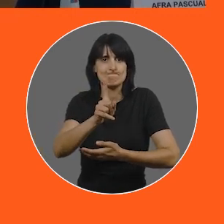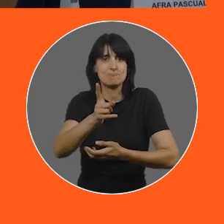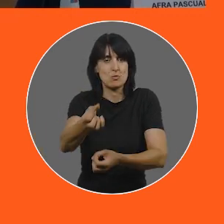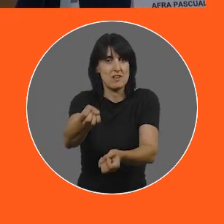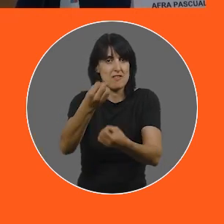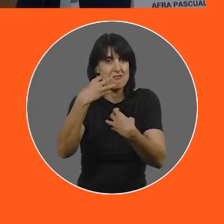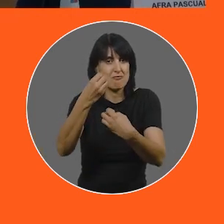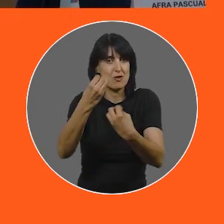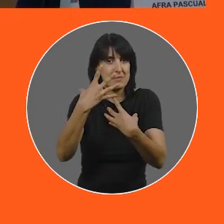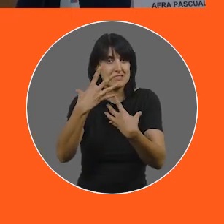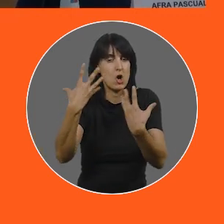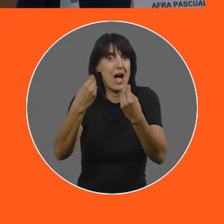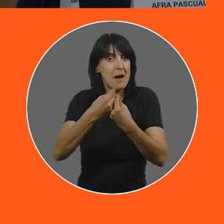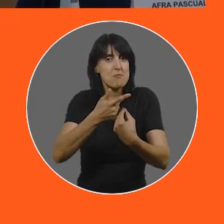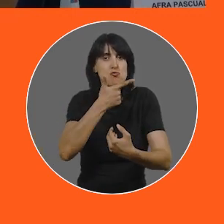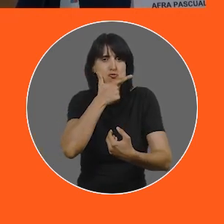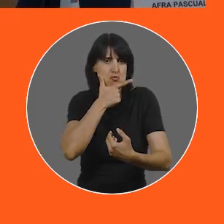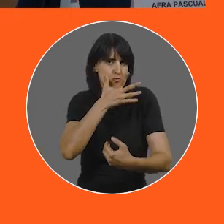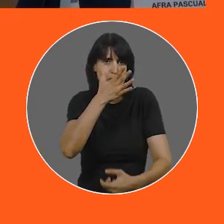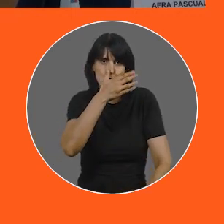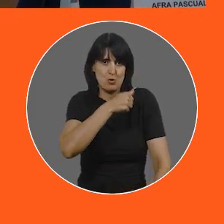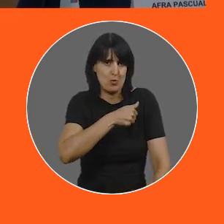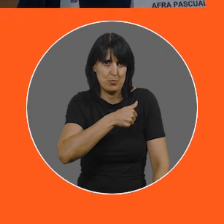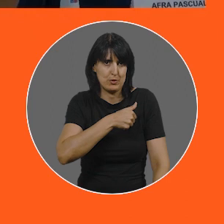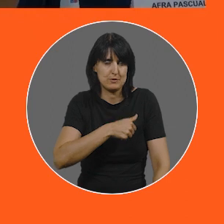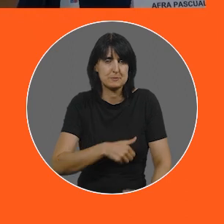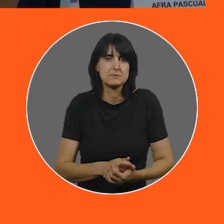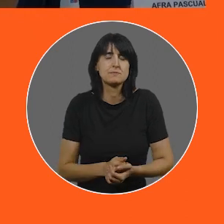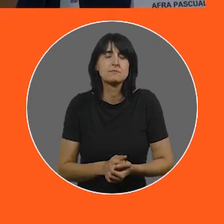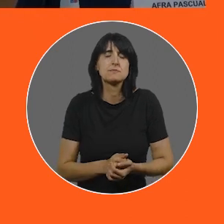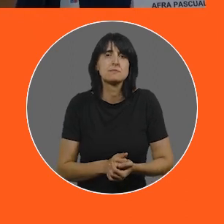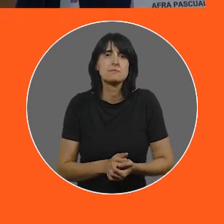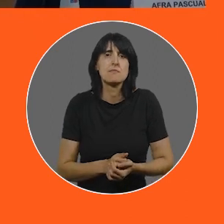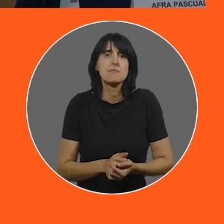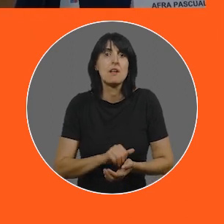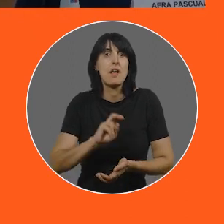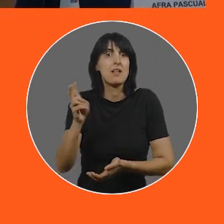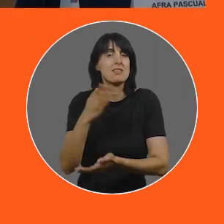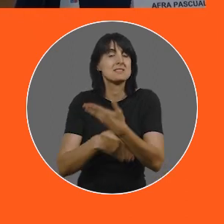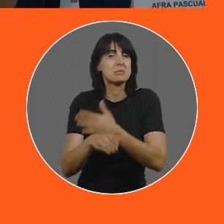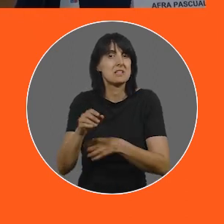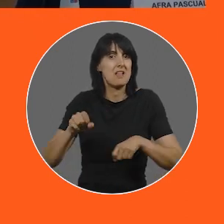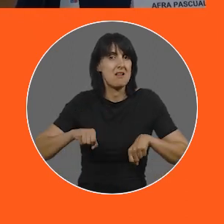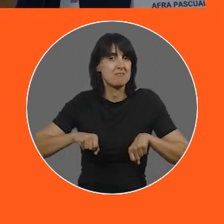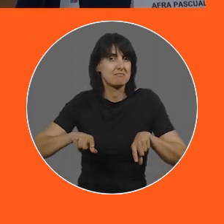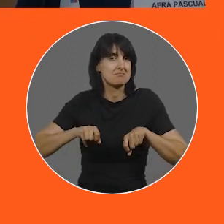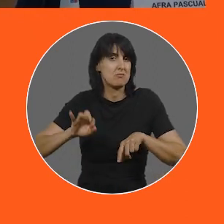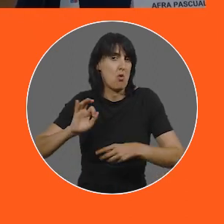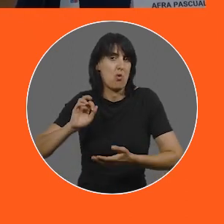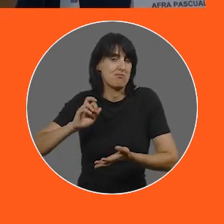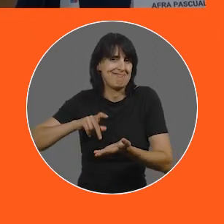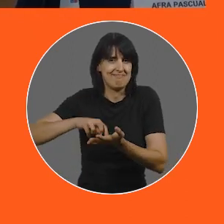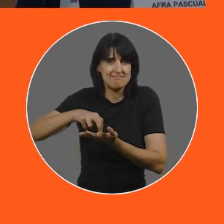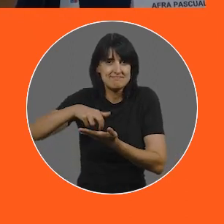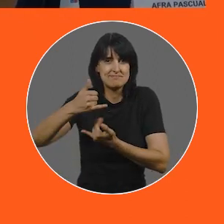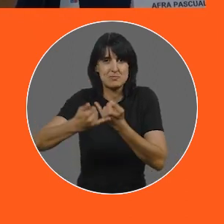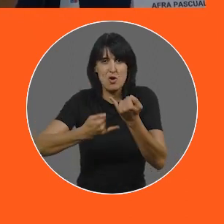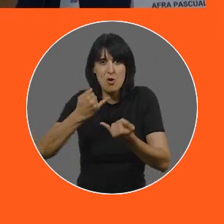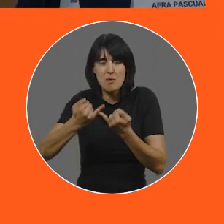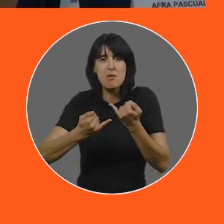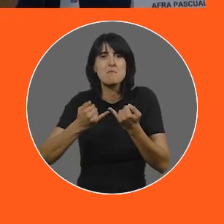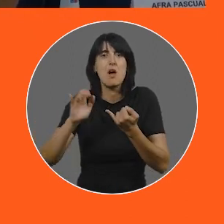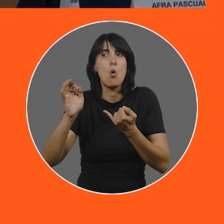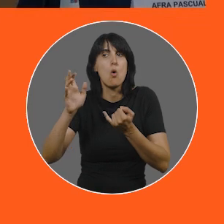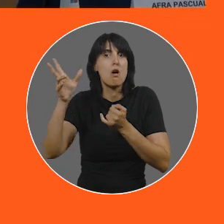pots transmetre informació a la web mitjançant els colors. Altres discapacitats, com la motriu, com hem vist amb el Stephen Hopkins,